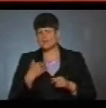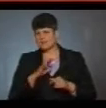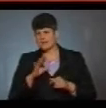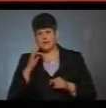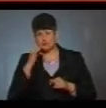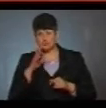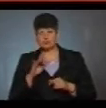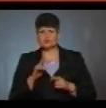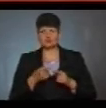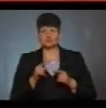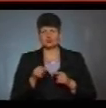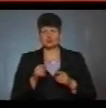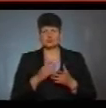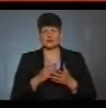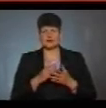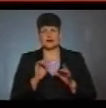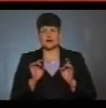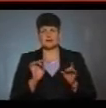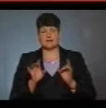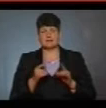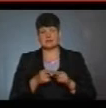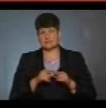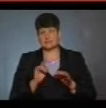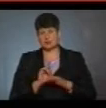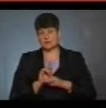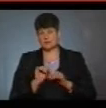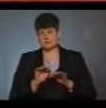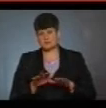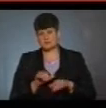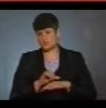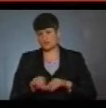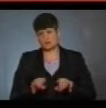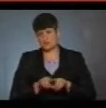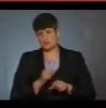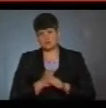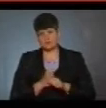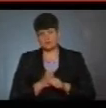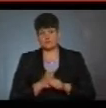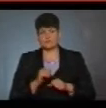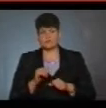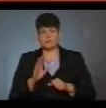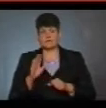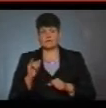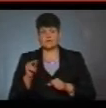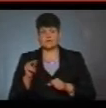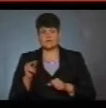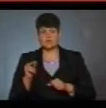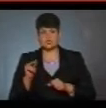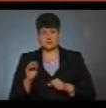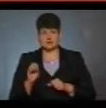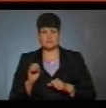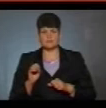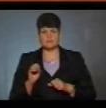тут є певні якісь, є певна реклама, це є нормальна річ, яка за кордоном також робиться. Нові чи загальновідомі обличчя мають